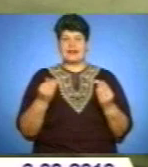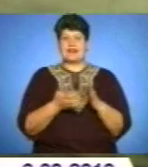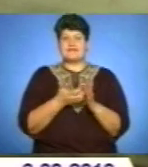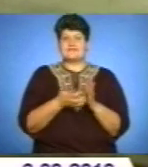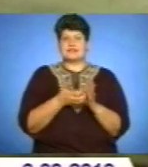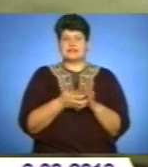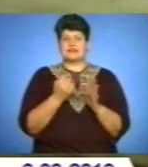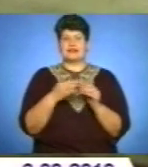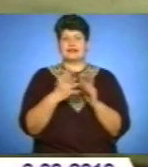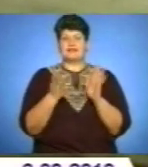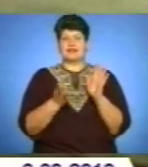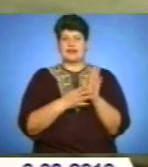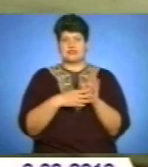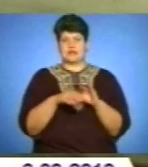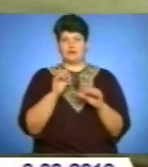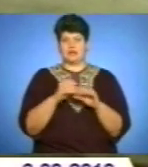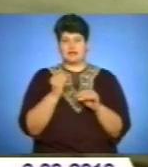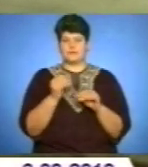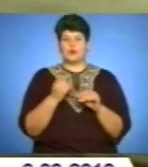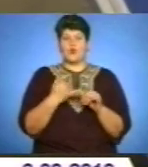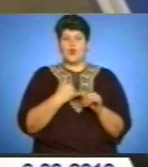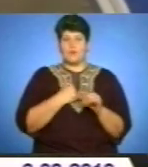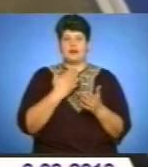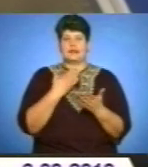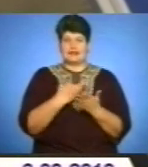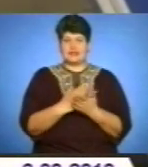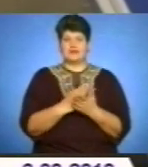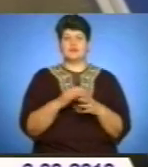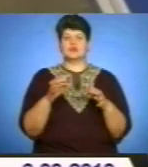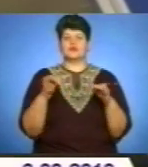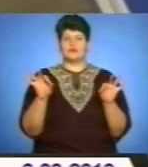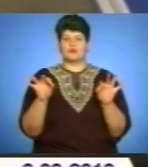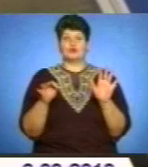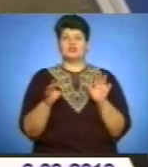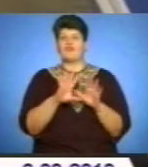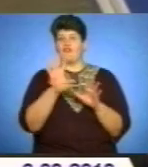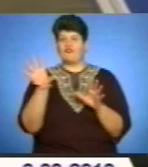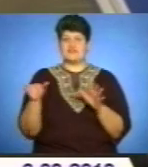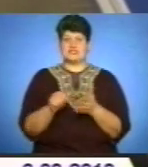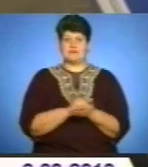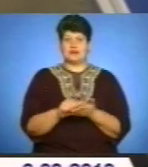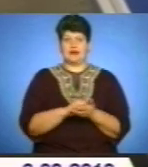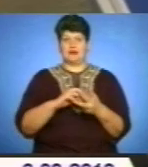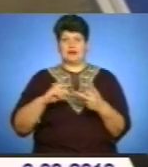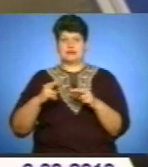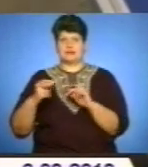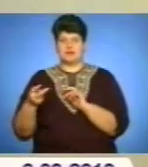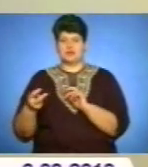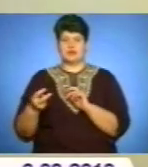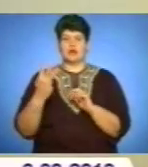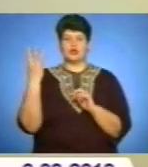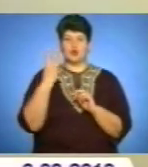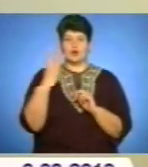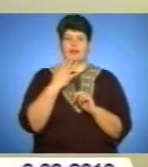вистачає 19 депутатів. У мене є від «Свободи» всі матеріали на заміщення. 3